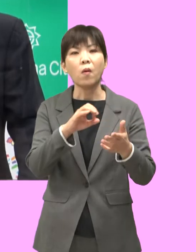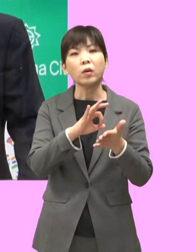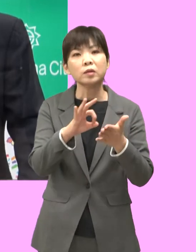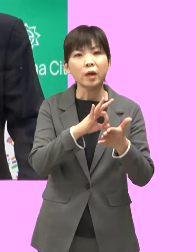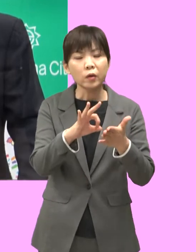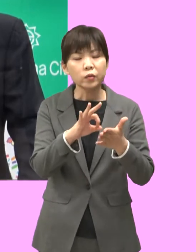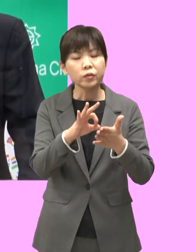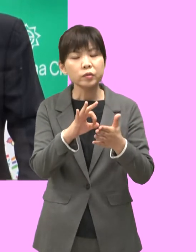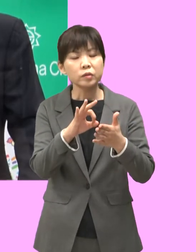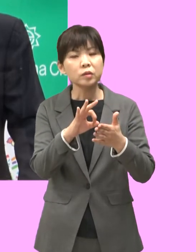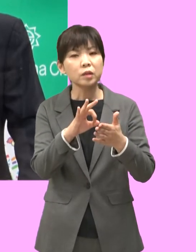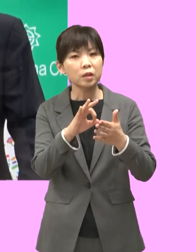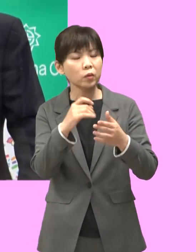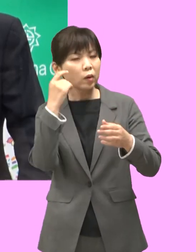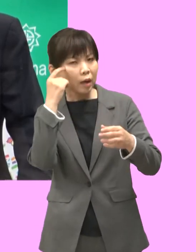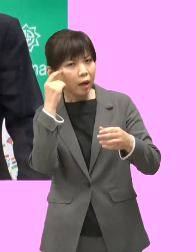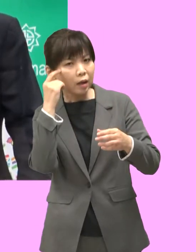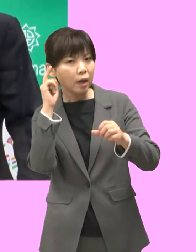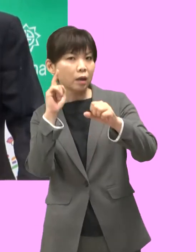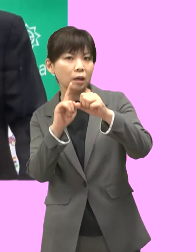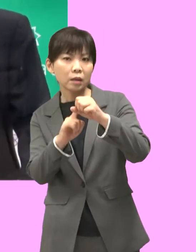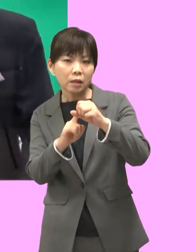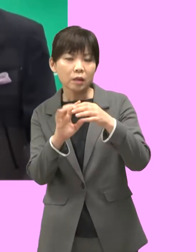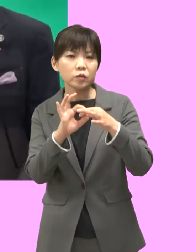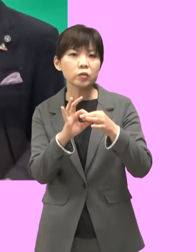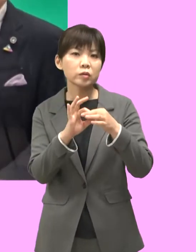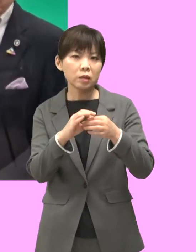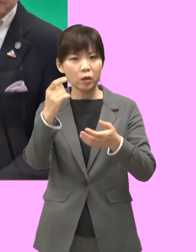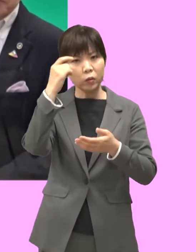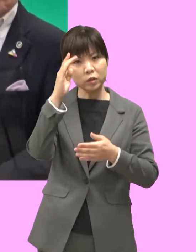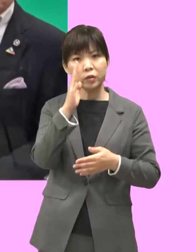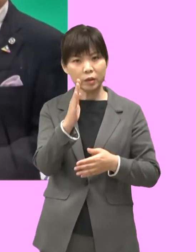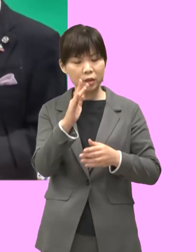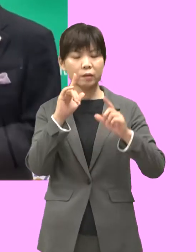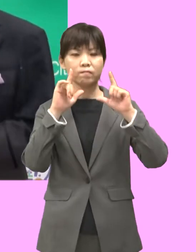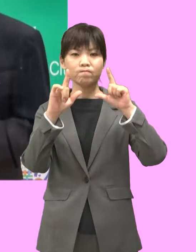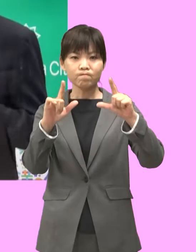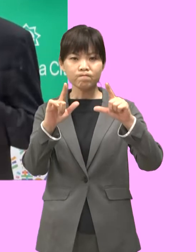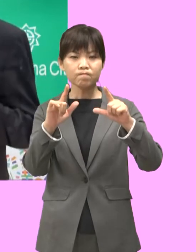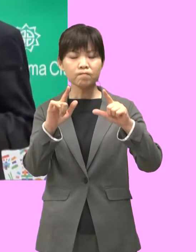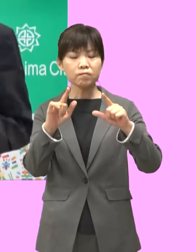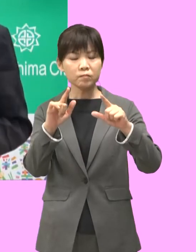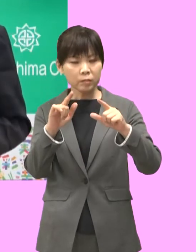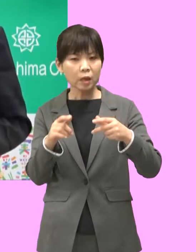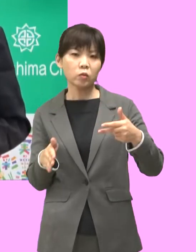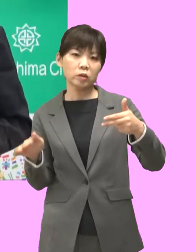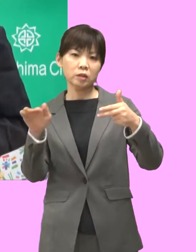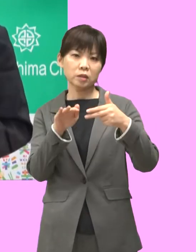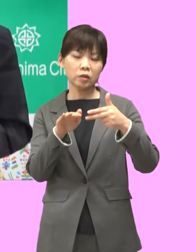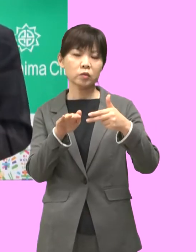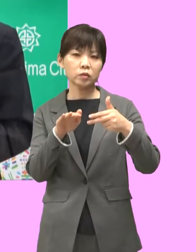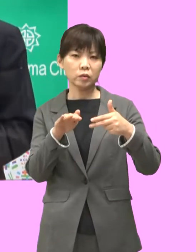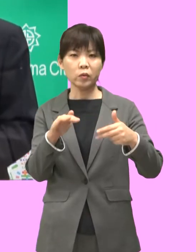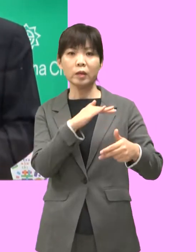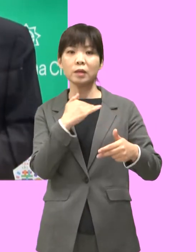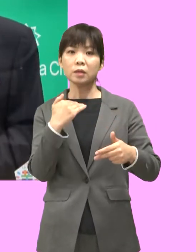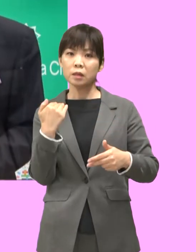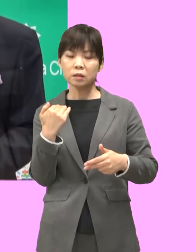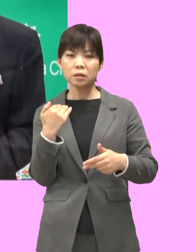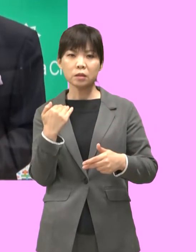度狙いを教えてください。 はい、まあ、これらの施設はですね、我々市役所側